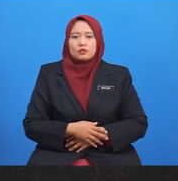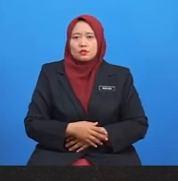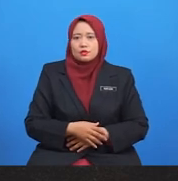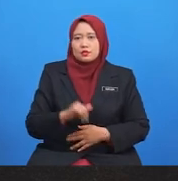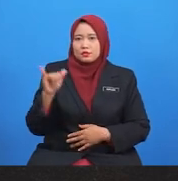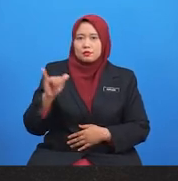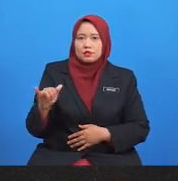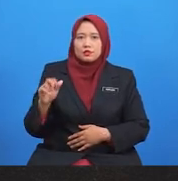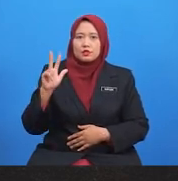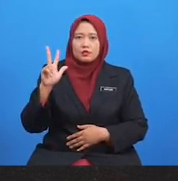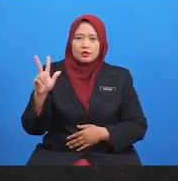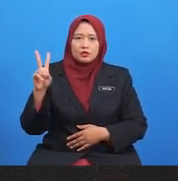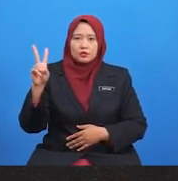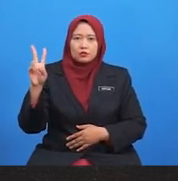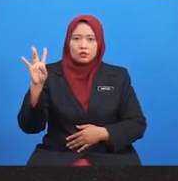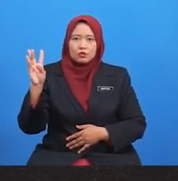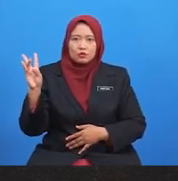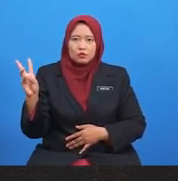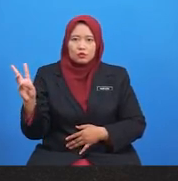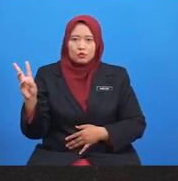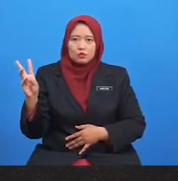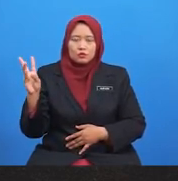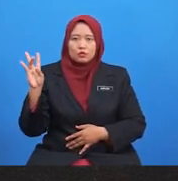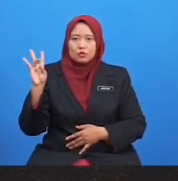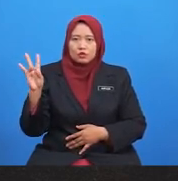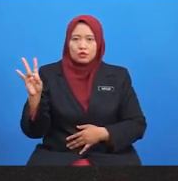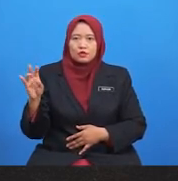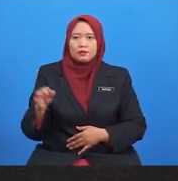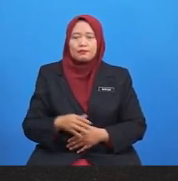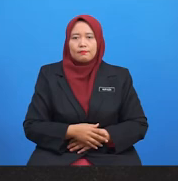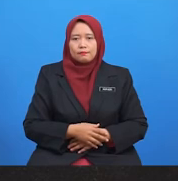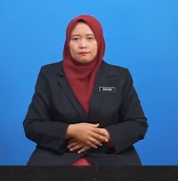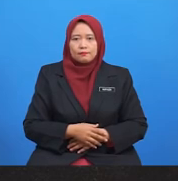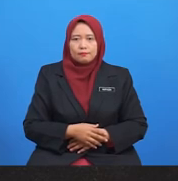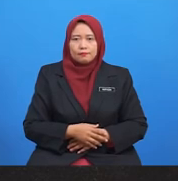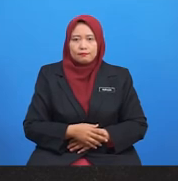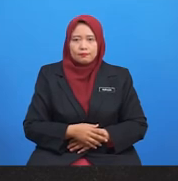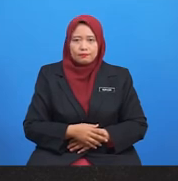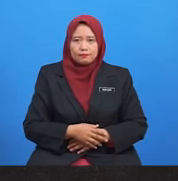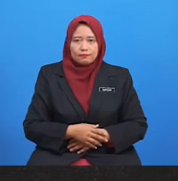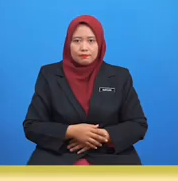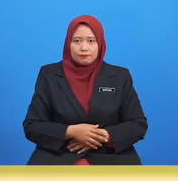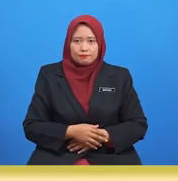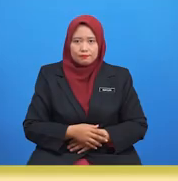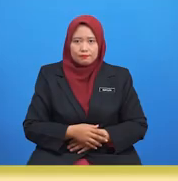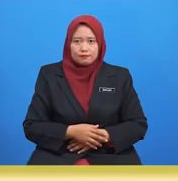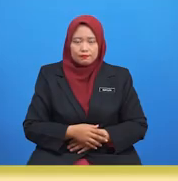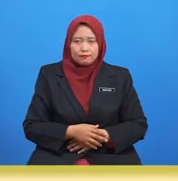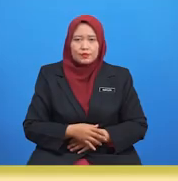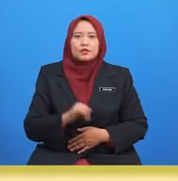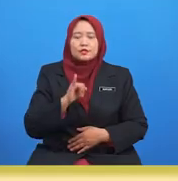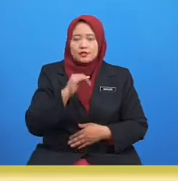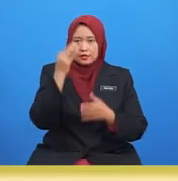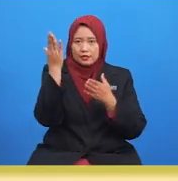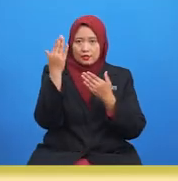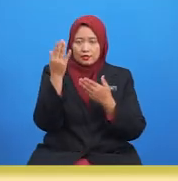3276 4 per 5 pi. Semua jawapan bagi soalan ini adalah dalam sebutan pi. Saya harap